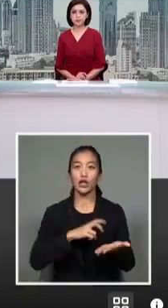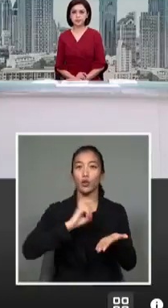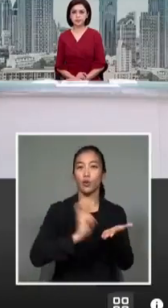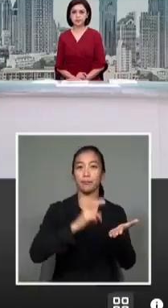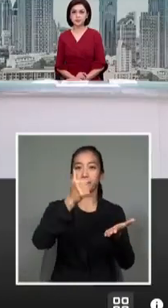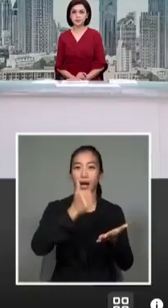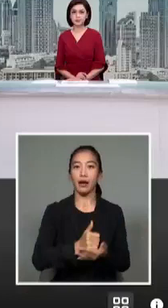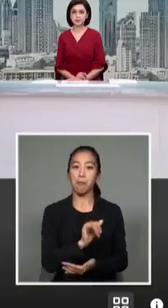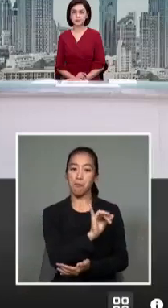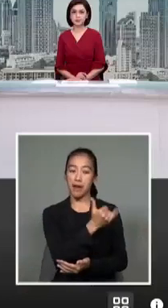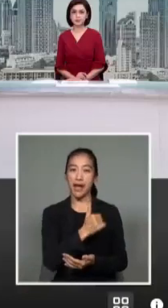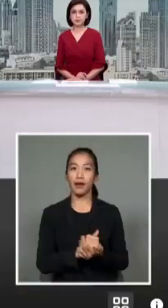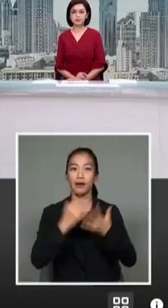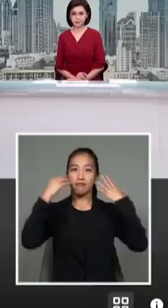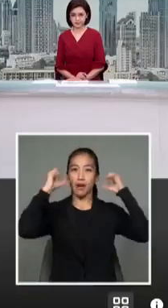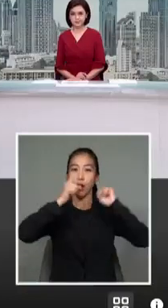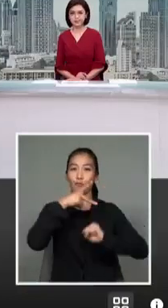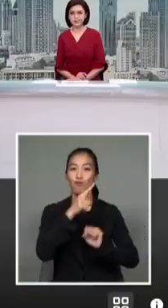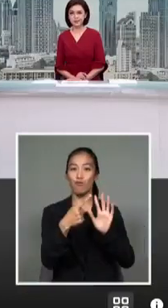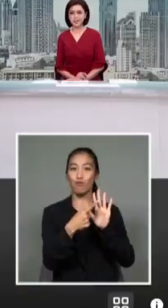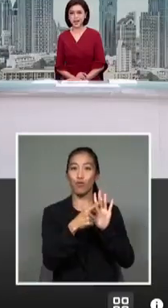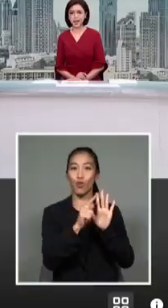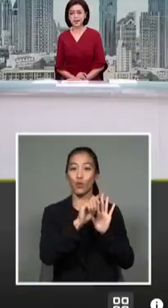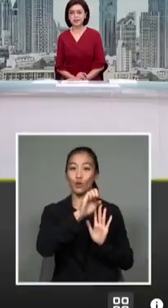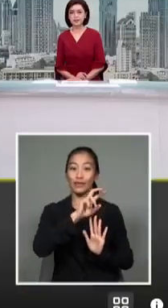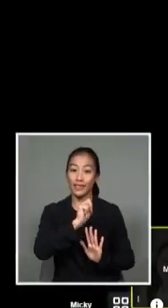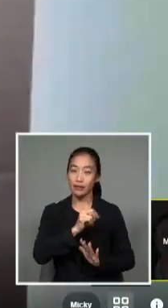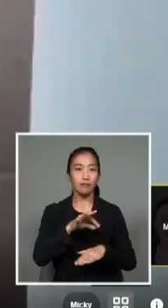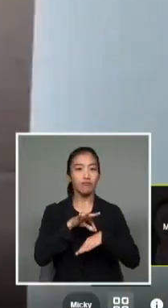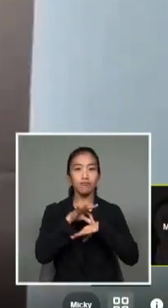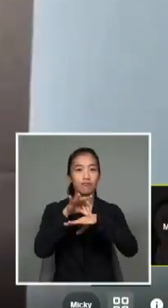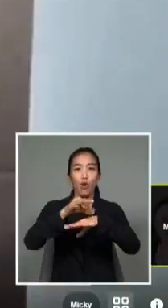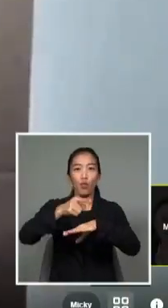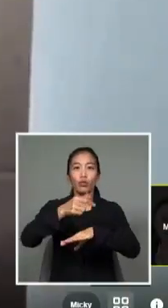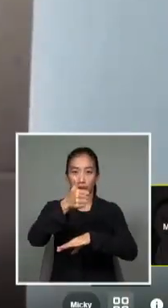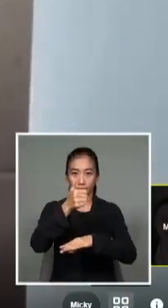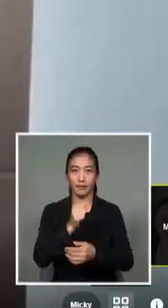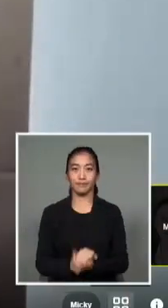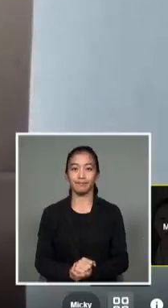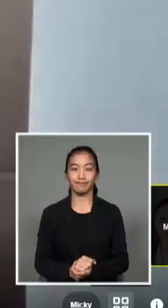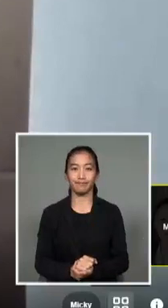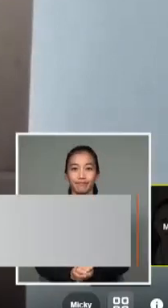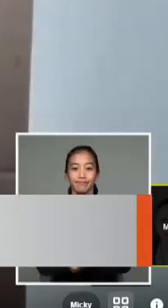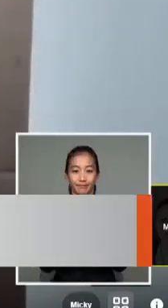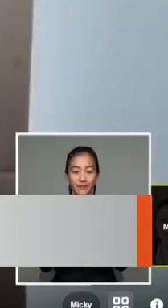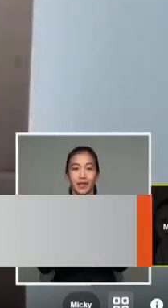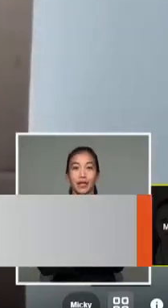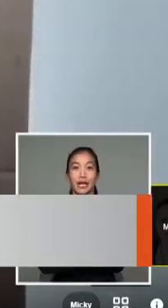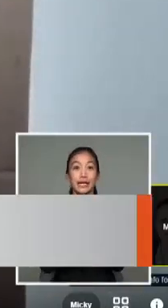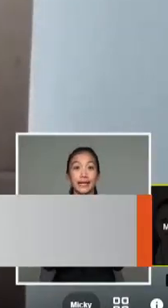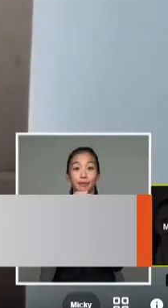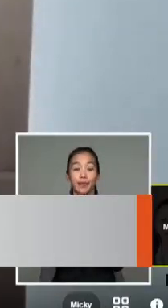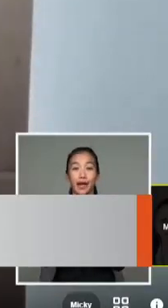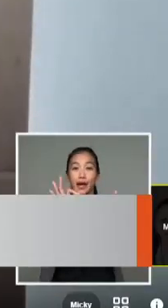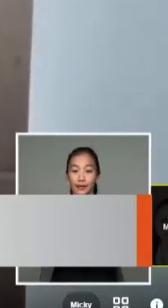ประธานาธิบดีได้ต่อไปอีกเดี๋ยววันนี้พามาดูกันค่ะ เชิญเลยครับ ค่ะสัปดาห์นี้ก็เป็นสัปดาห์วันสำคัญของรัสเซียนะคะเพราะว่าเมื่อวาน